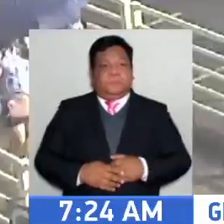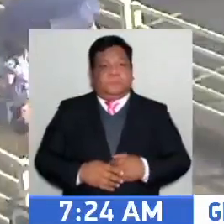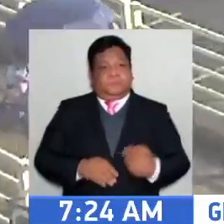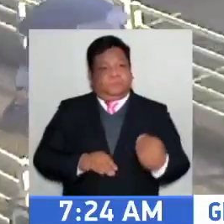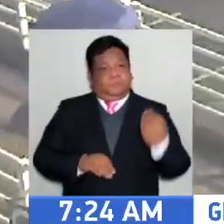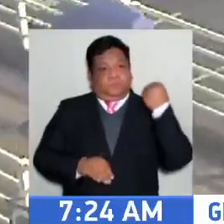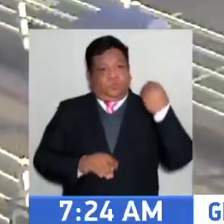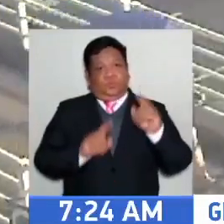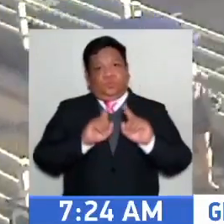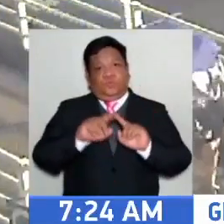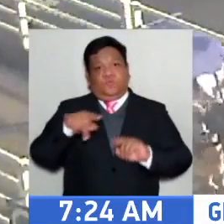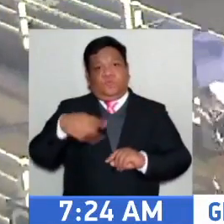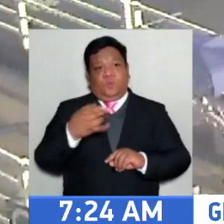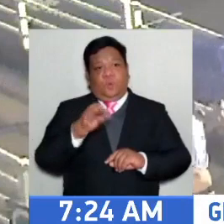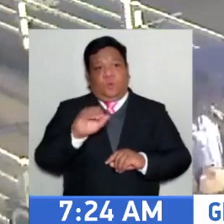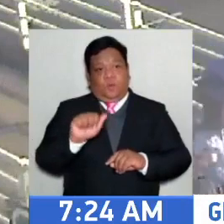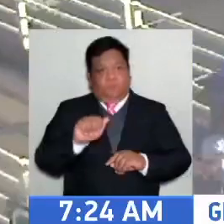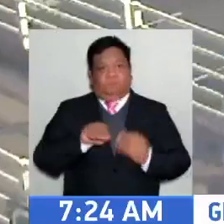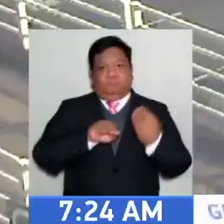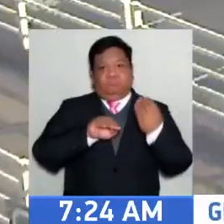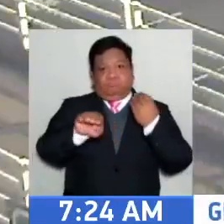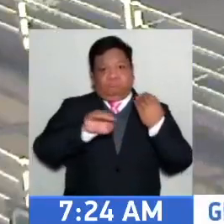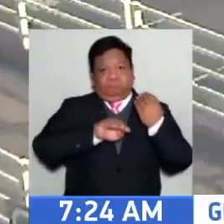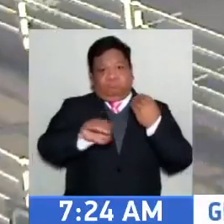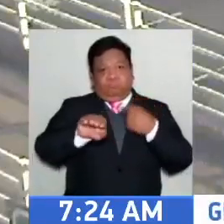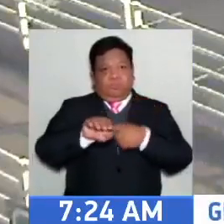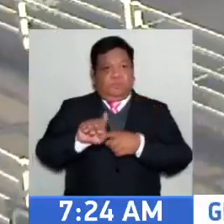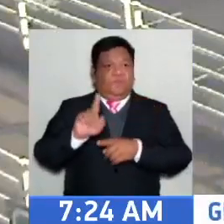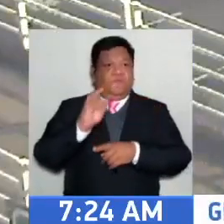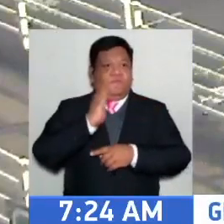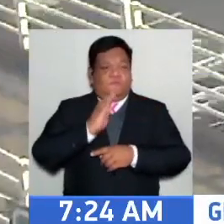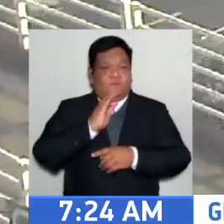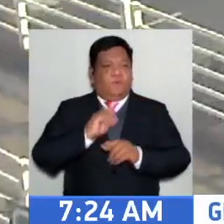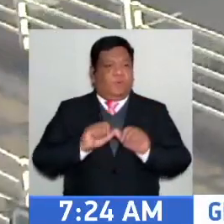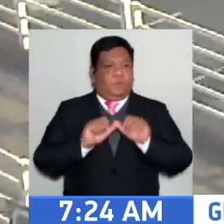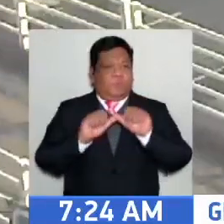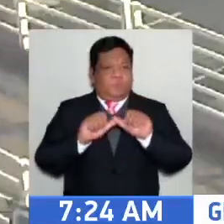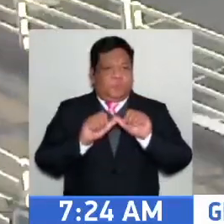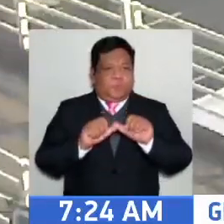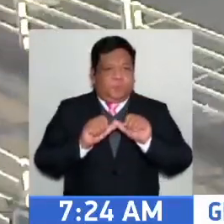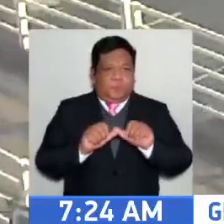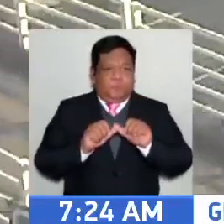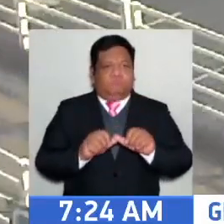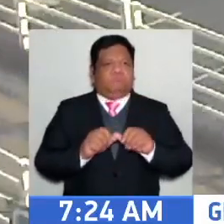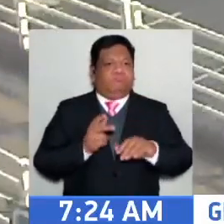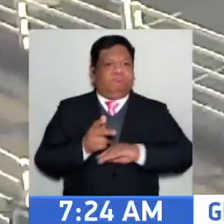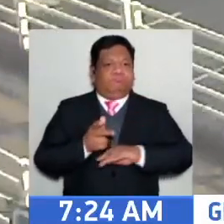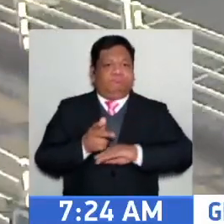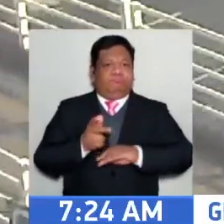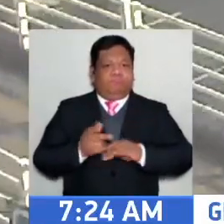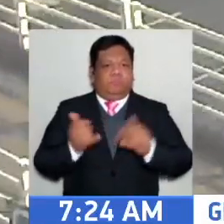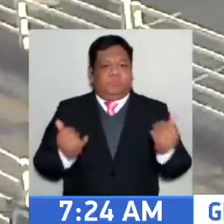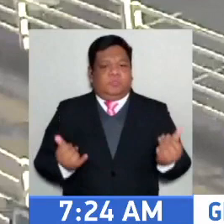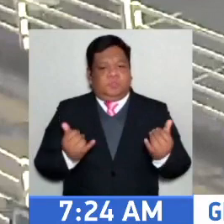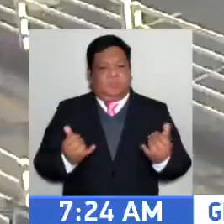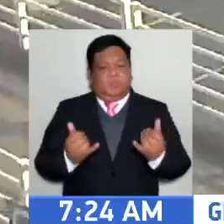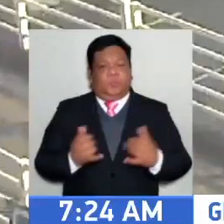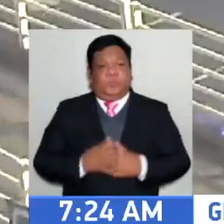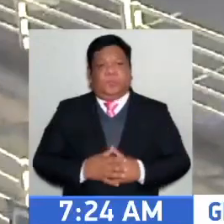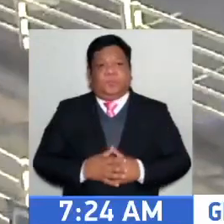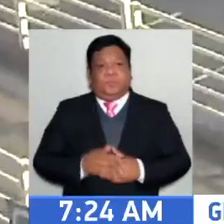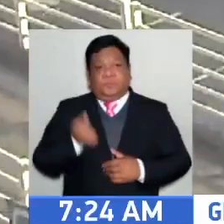Fairview, mabilis pa rin po ang daloy ng trapiko sa mga oras na ito, bagamat nagkakaroon ng